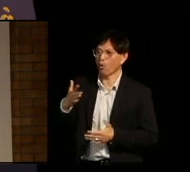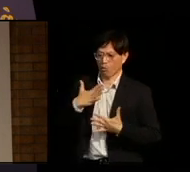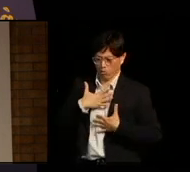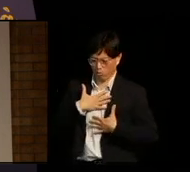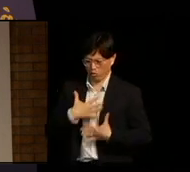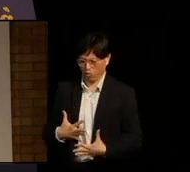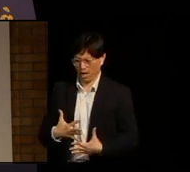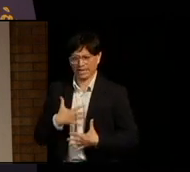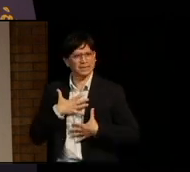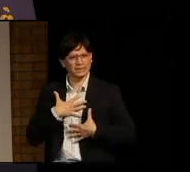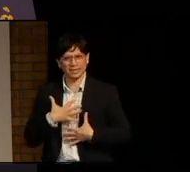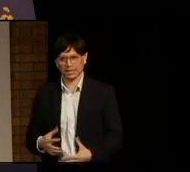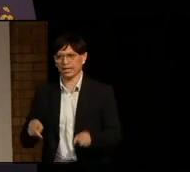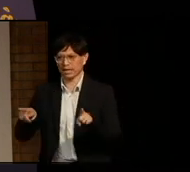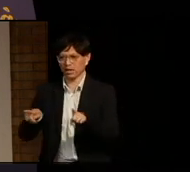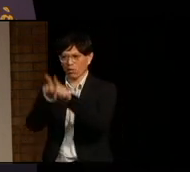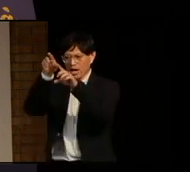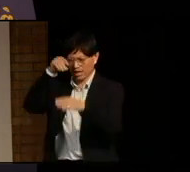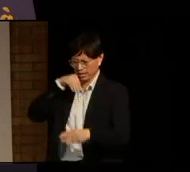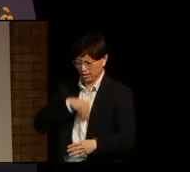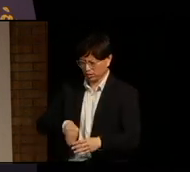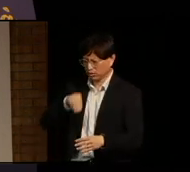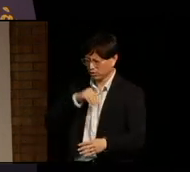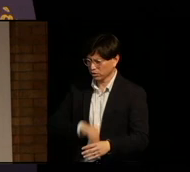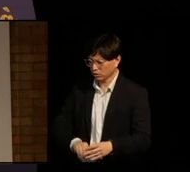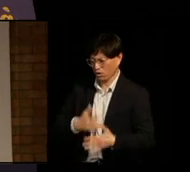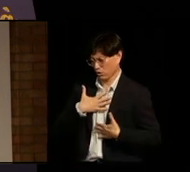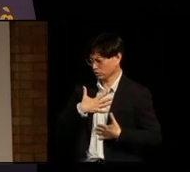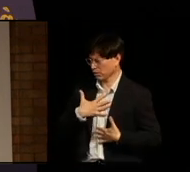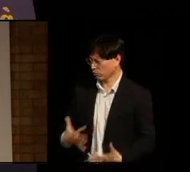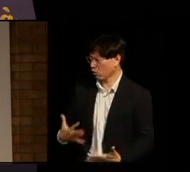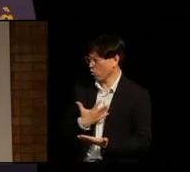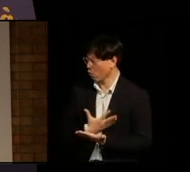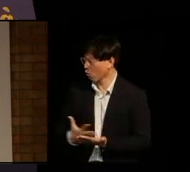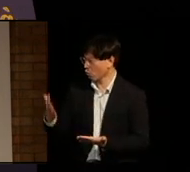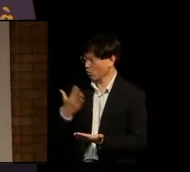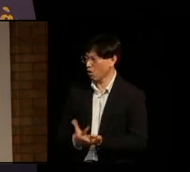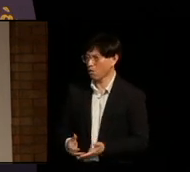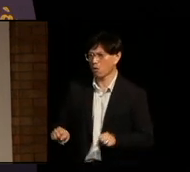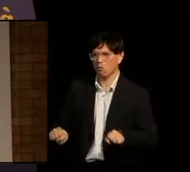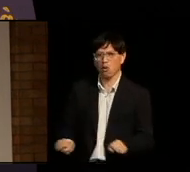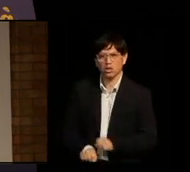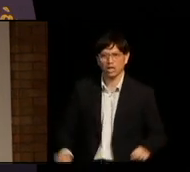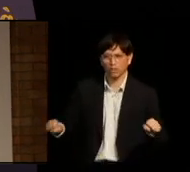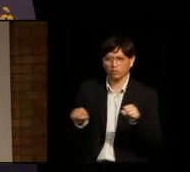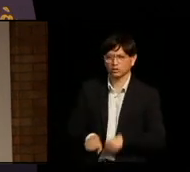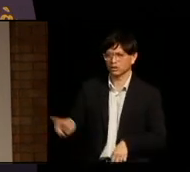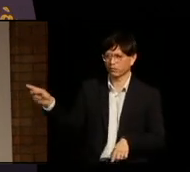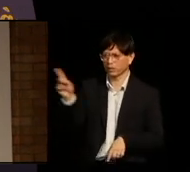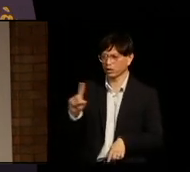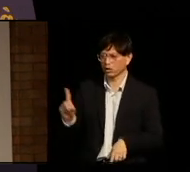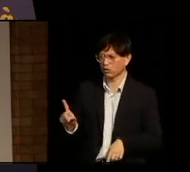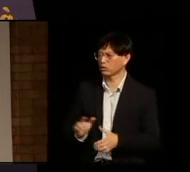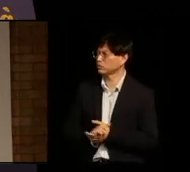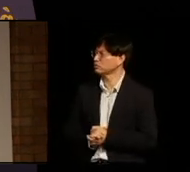l'altro è un far risuonare dentro di noi ciò che l'altro sta provando che a volte può sembrare impossibile Eh ma soprattutto